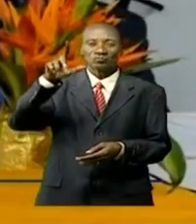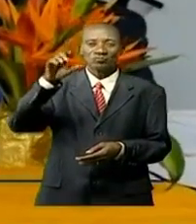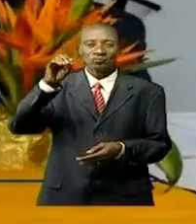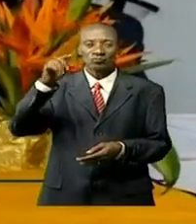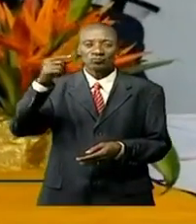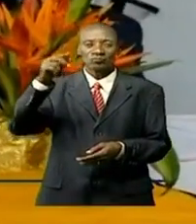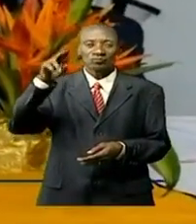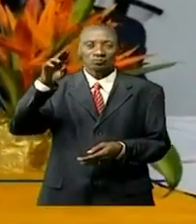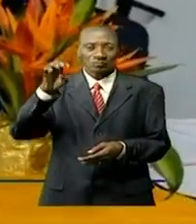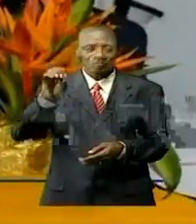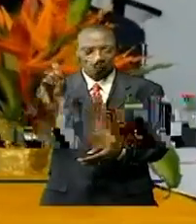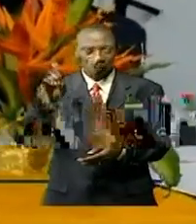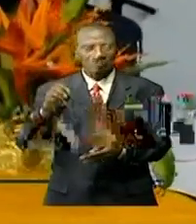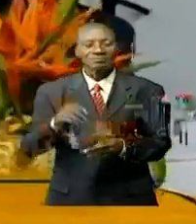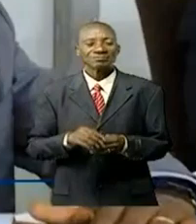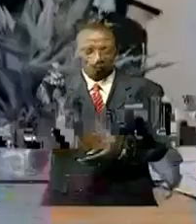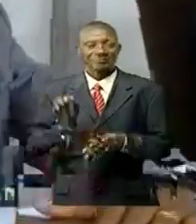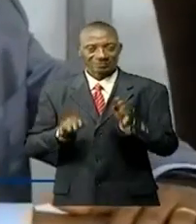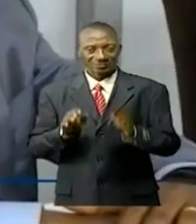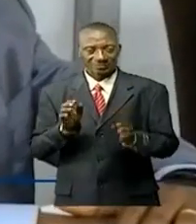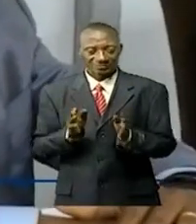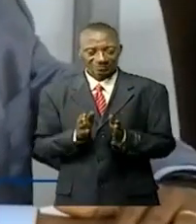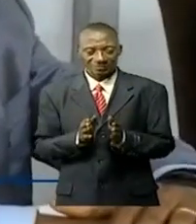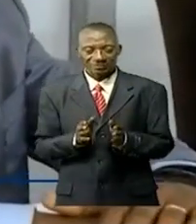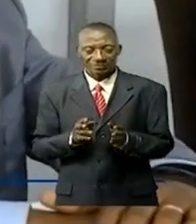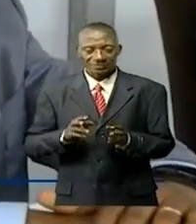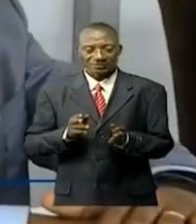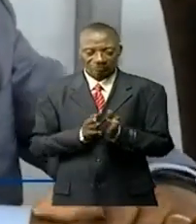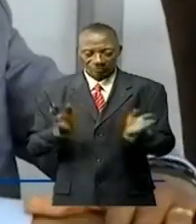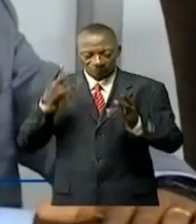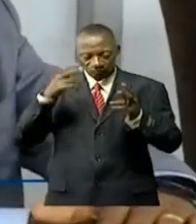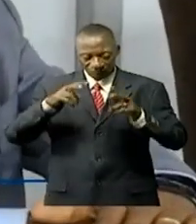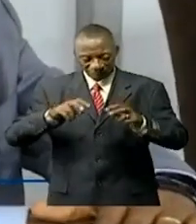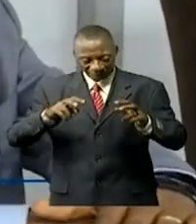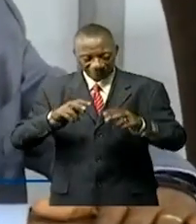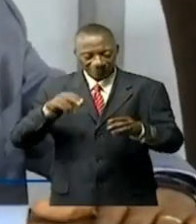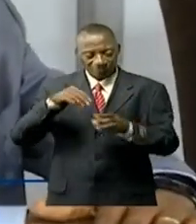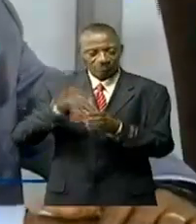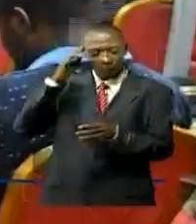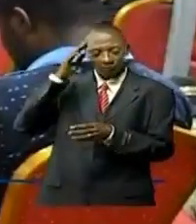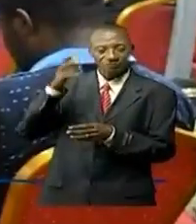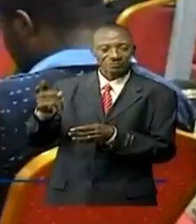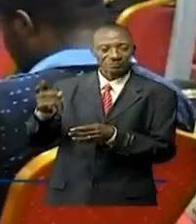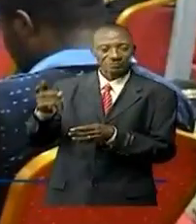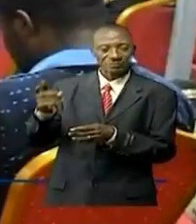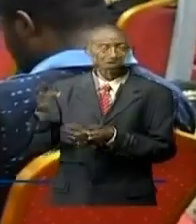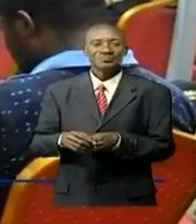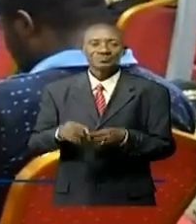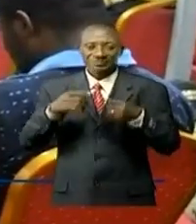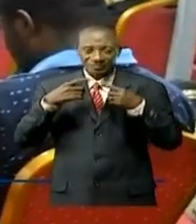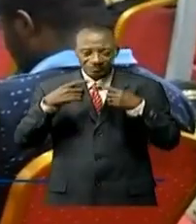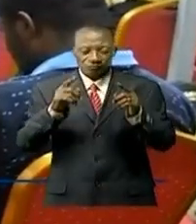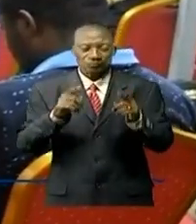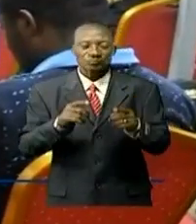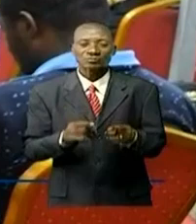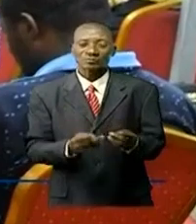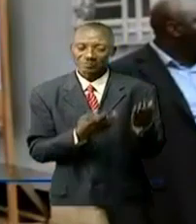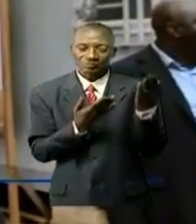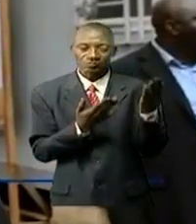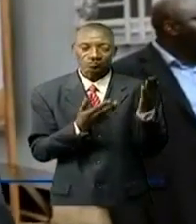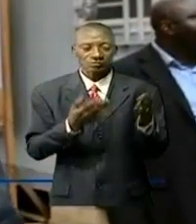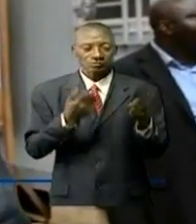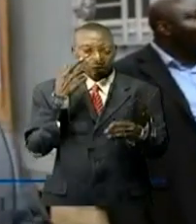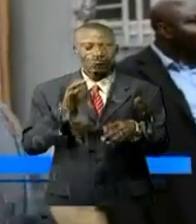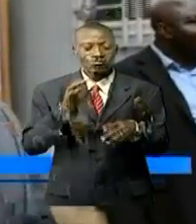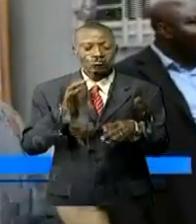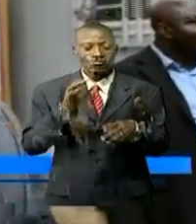secrétaire général à la recherche, l'UNIKIN, le professeur Antoine Chimpi, rappelle la valeur de cette formation. Dans les stages qu'ils